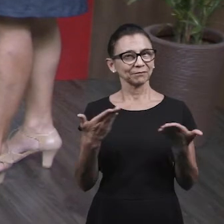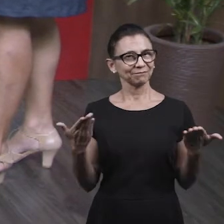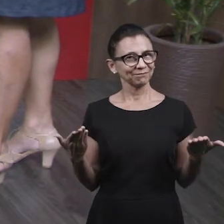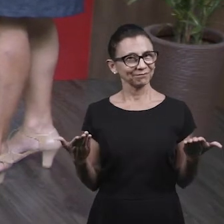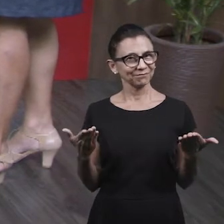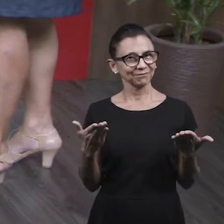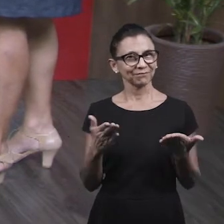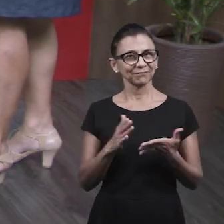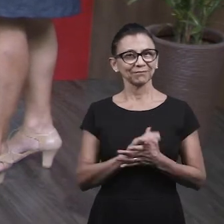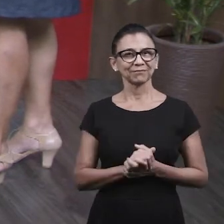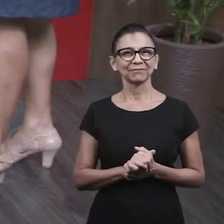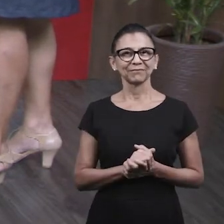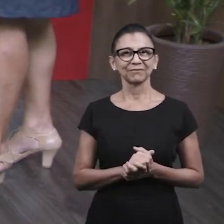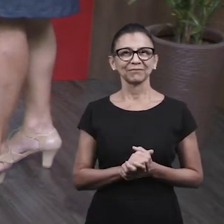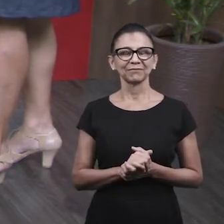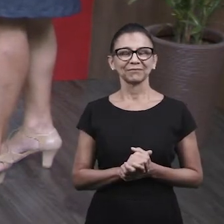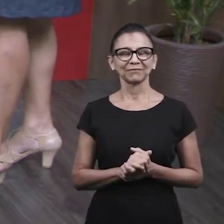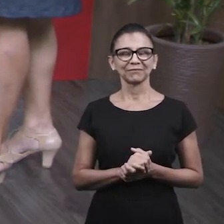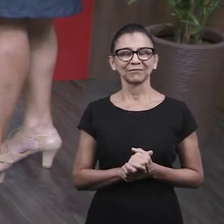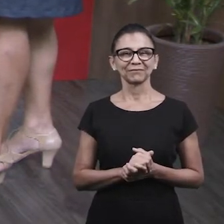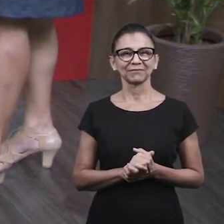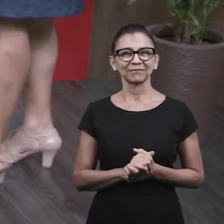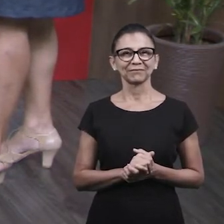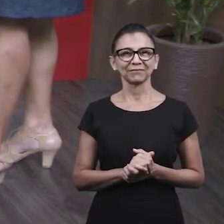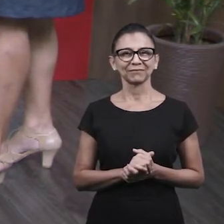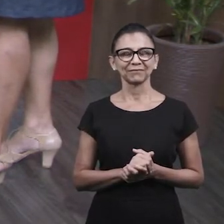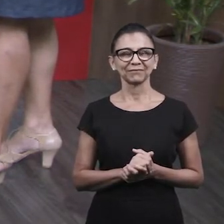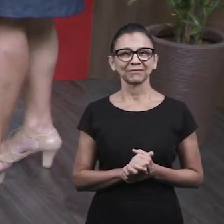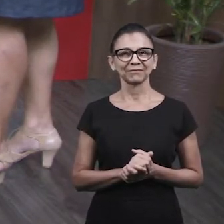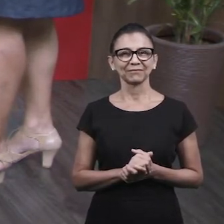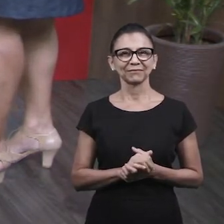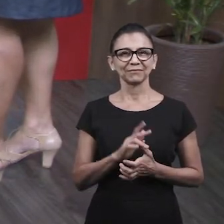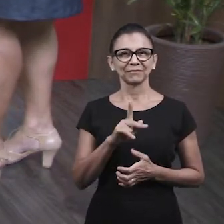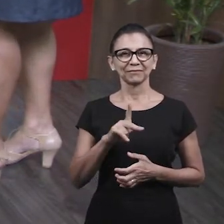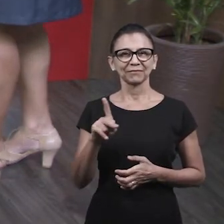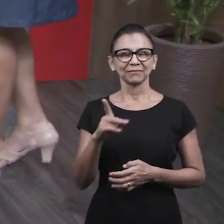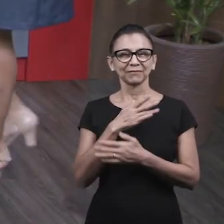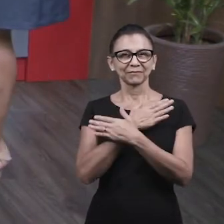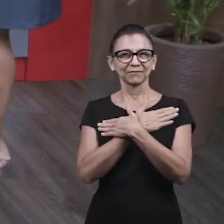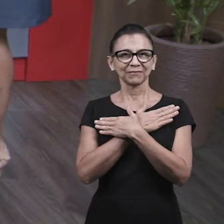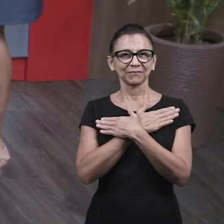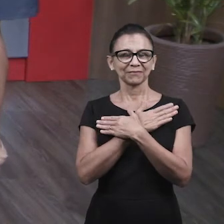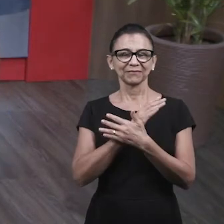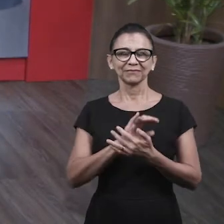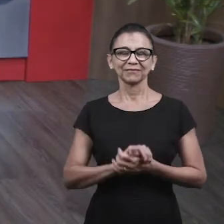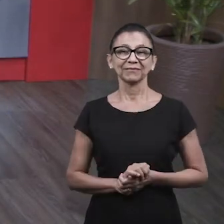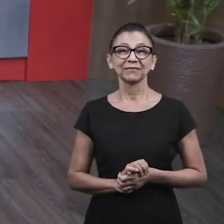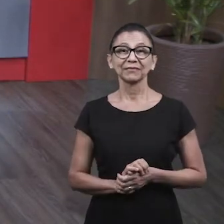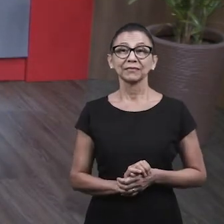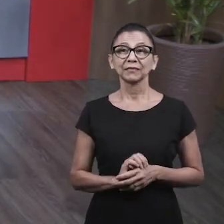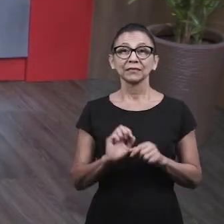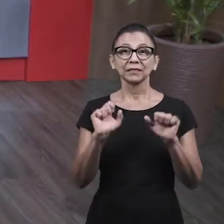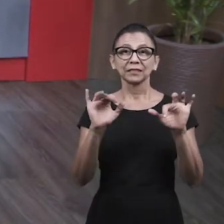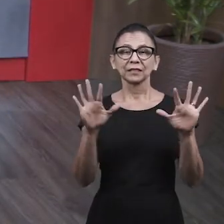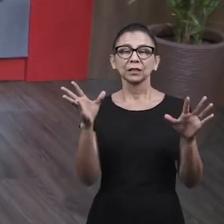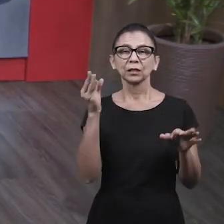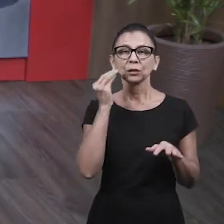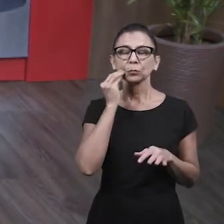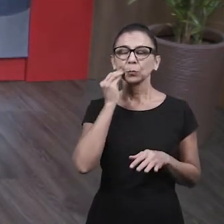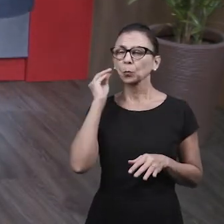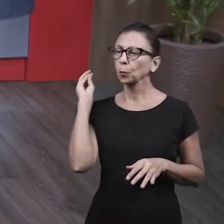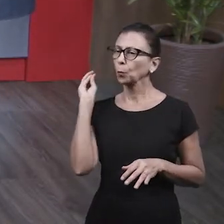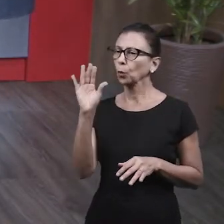La paix du Seigneur, mes frères, et nous te saluons, la sœur Janaïne.